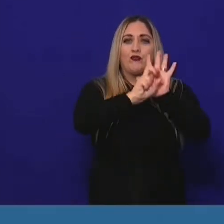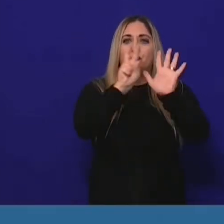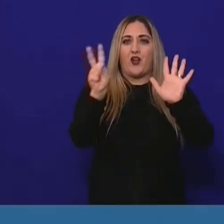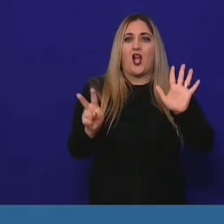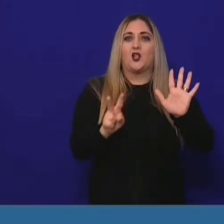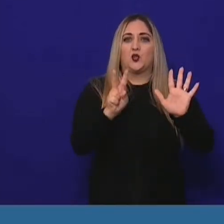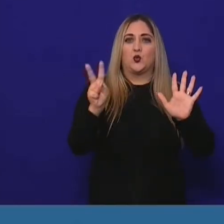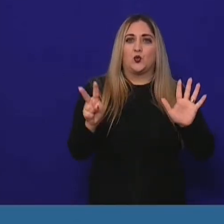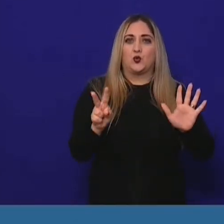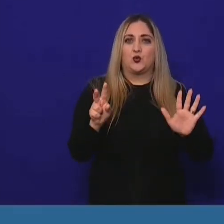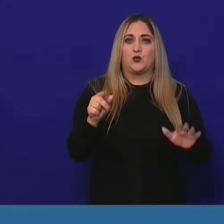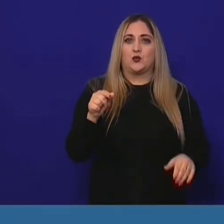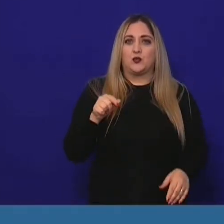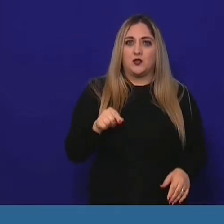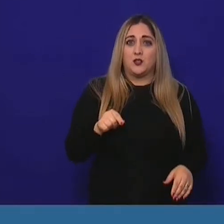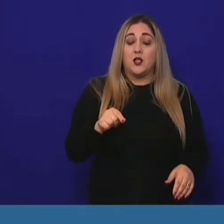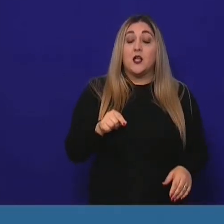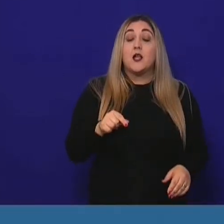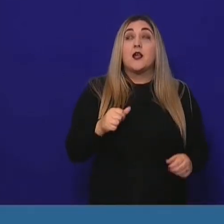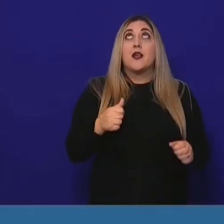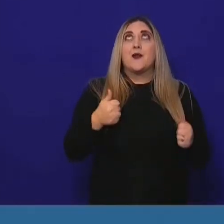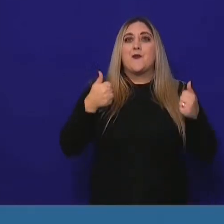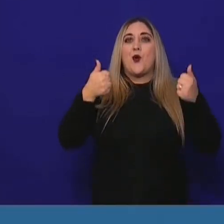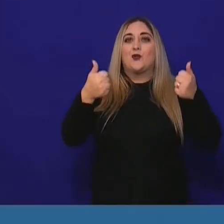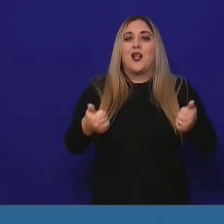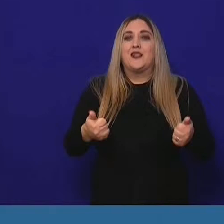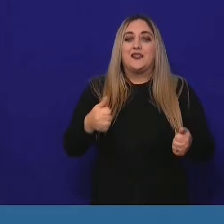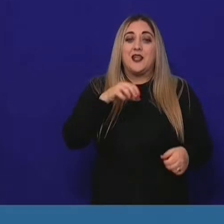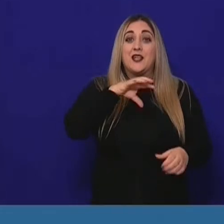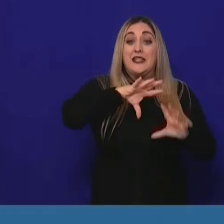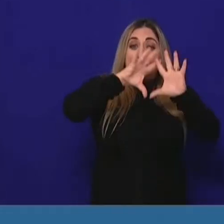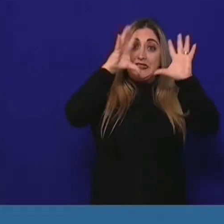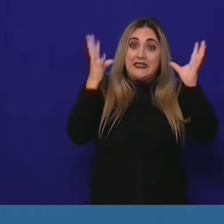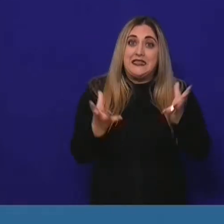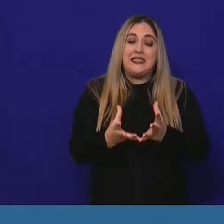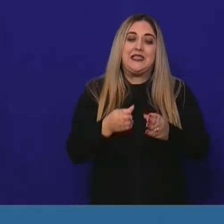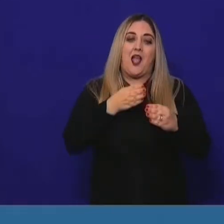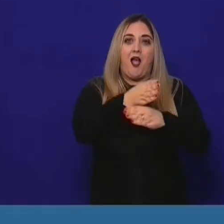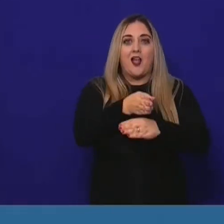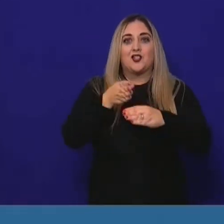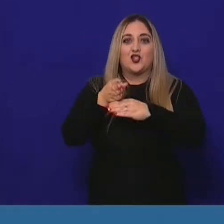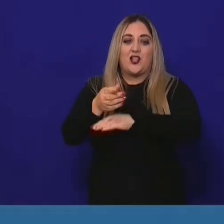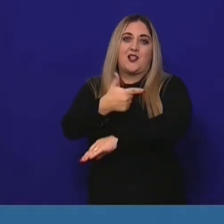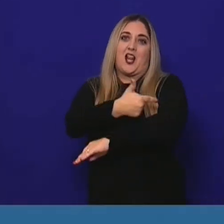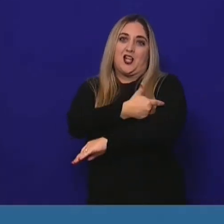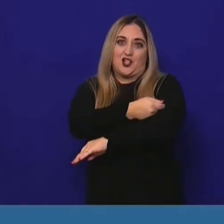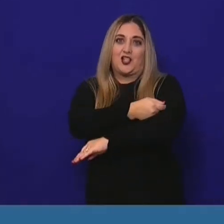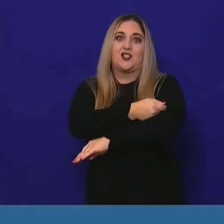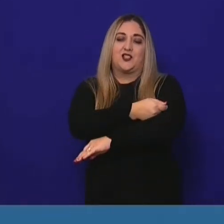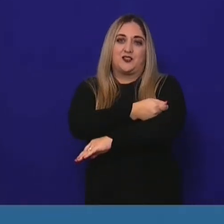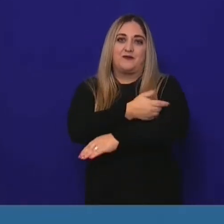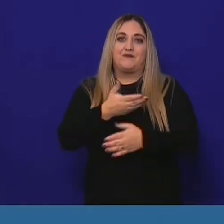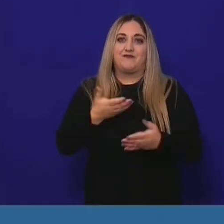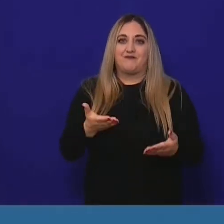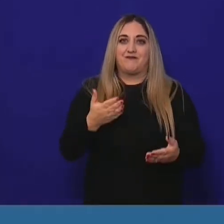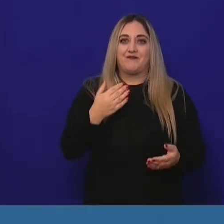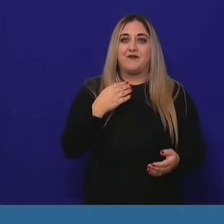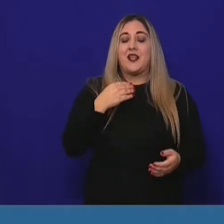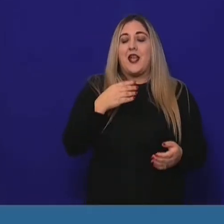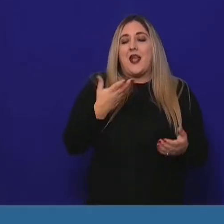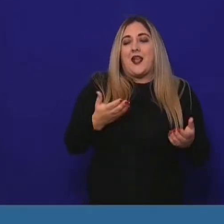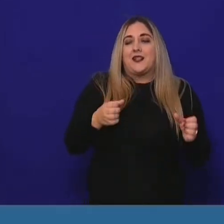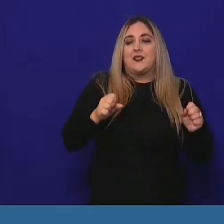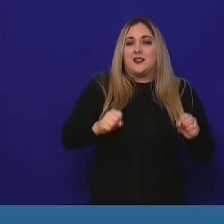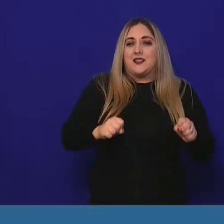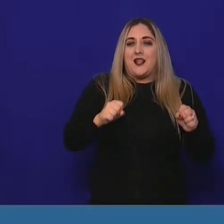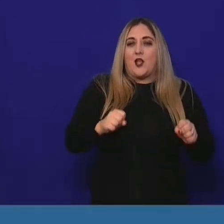tant nies li huwa virus li huwa irriedi, importanti li jkollna dinja kollha li jkollhom aċċessibilità għal din il-vaccines. Allura aħna